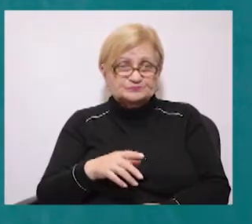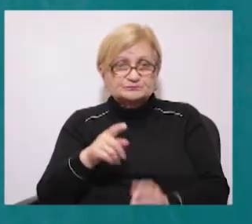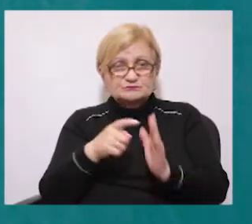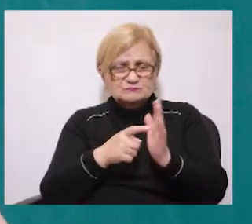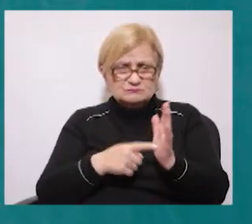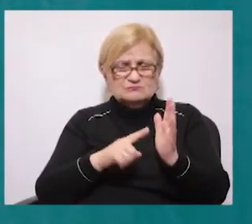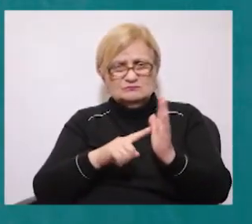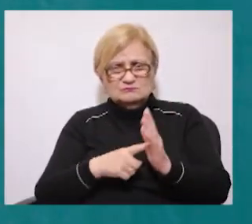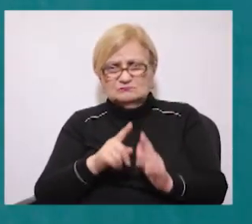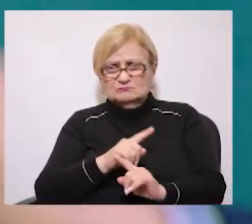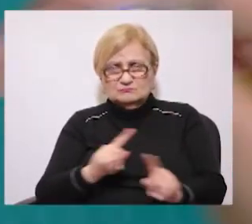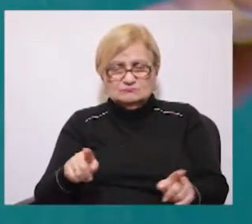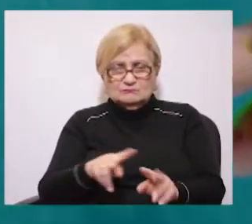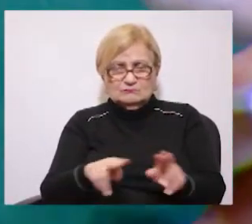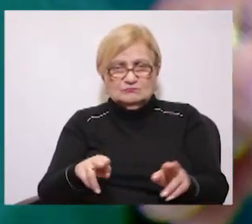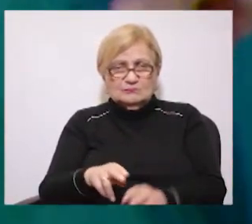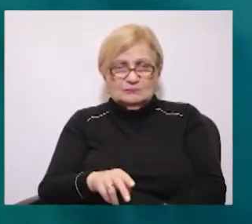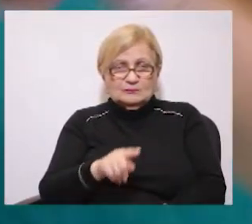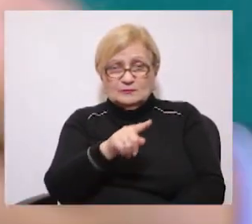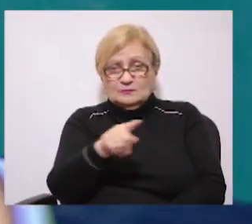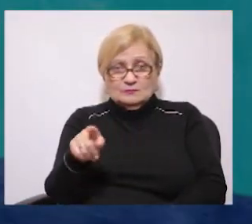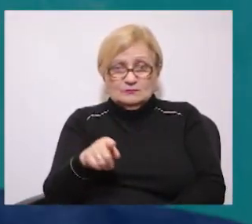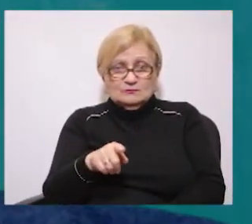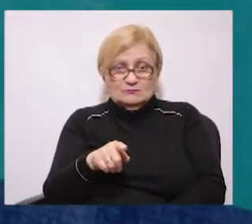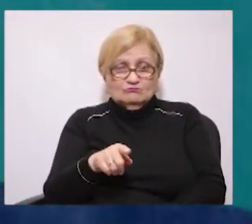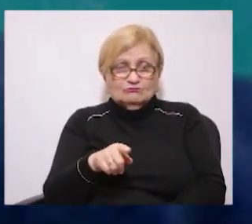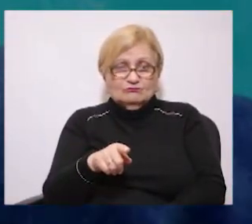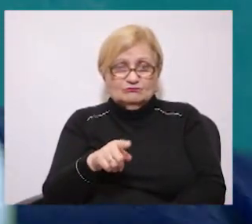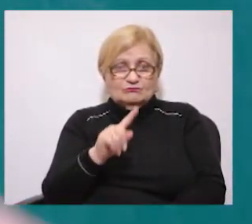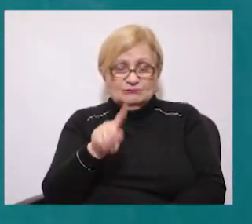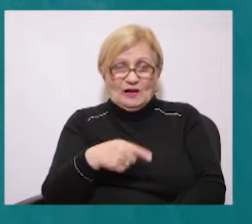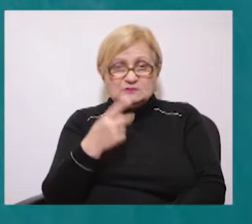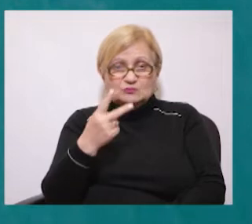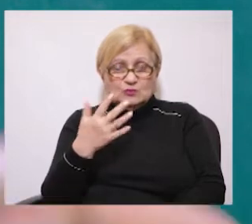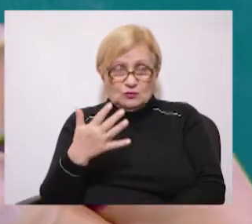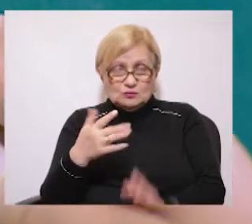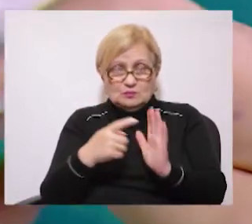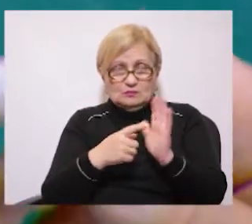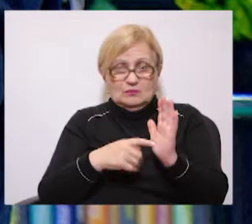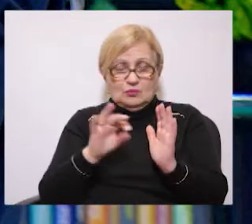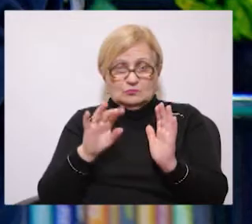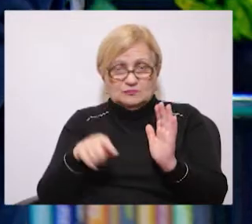გაყოფის დროს, მაშ ამ რიცხვს რომ ყოფ ამაზე, კონერძოთ 1.25-ს რომ ყოფ